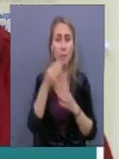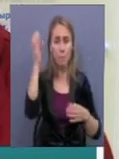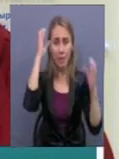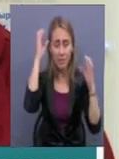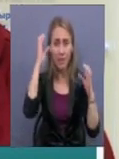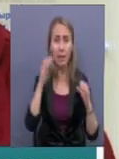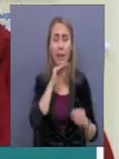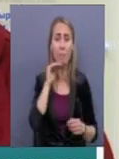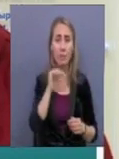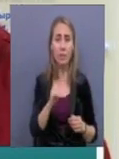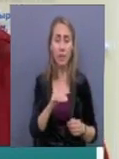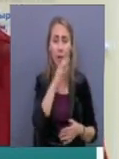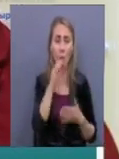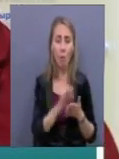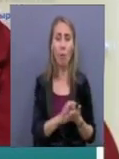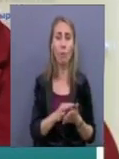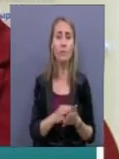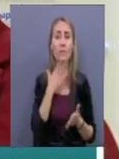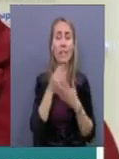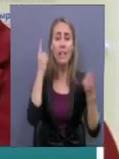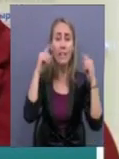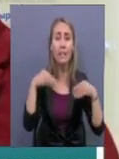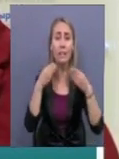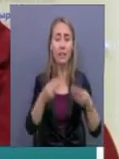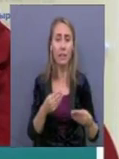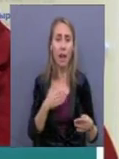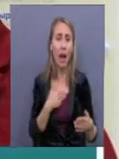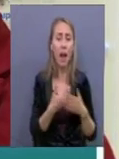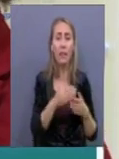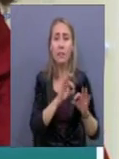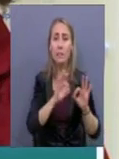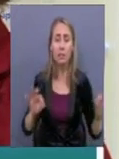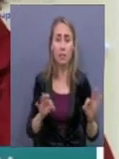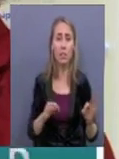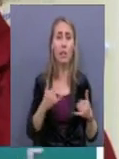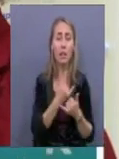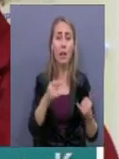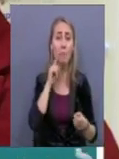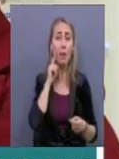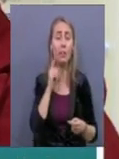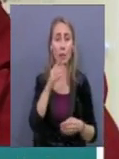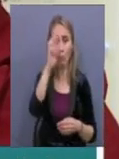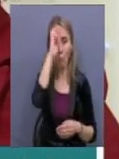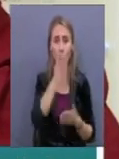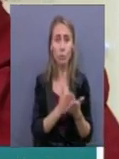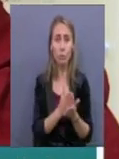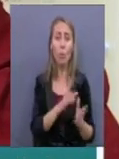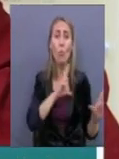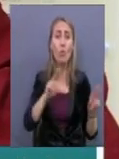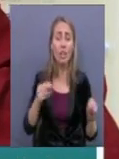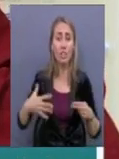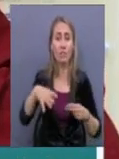республикалық деңгейде жеткізуге барынша тырысамын. Бұл жас мемлекеттік қызметшілерге үлкен